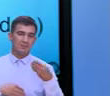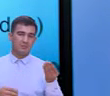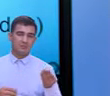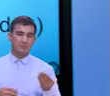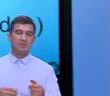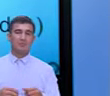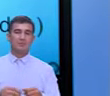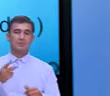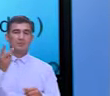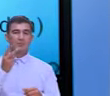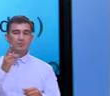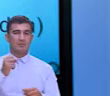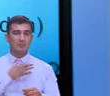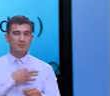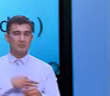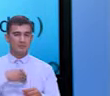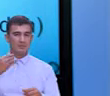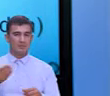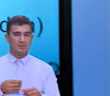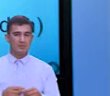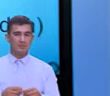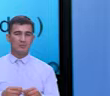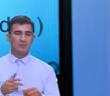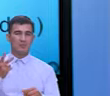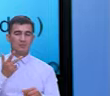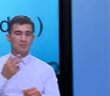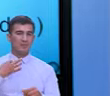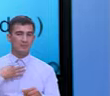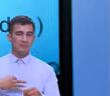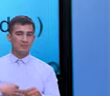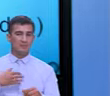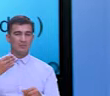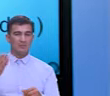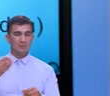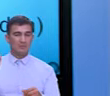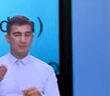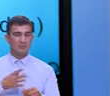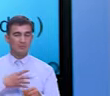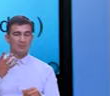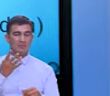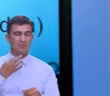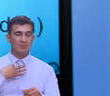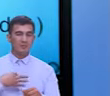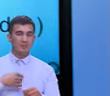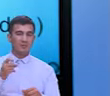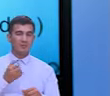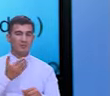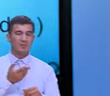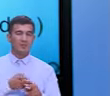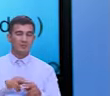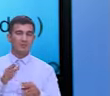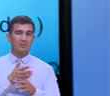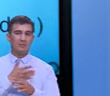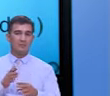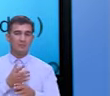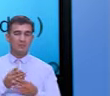olindi. Bu ikkinchi o'g'li uchun ajratib olindi. Mana uchinchi o'g'li uchun va bunisi esa to'rtinchi o'g'li uchun